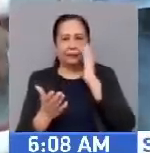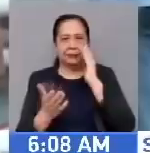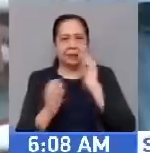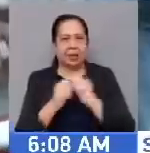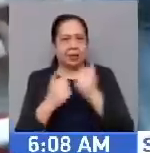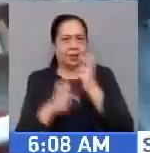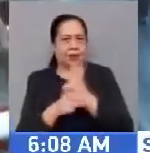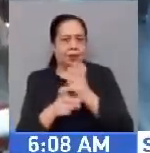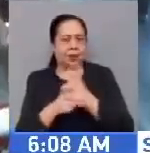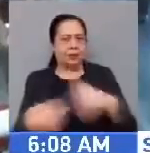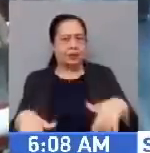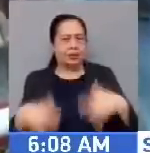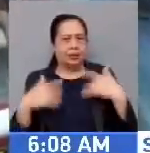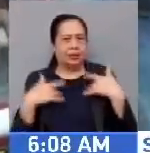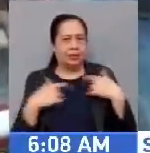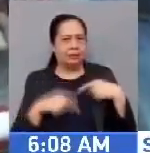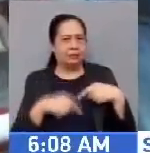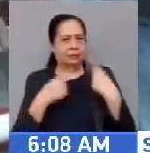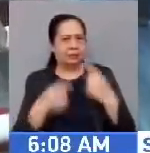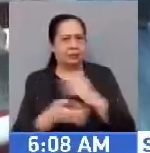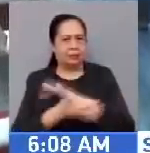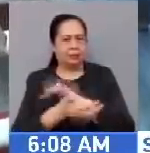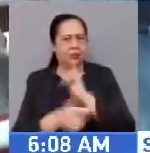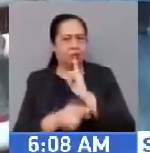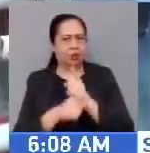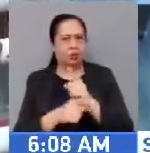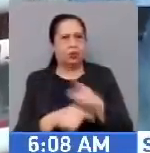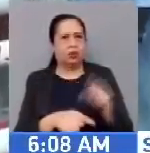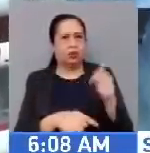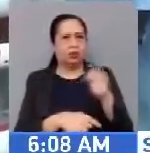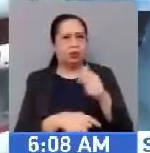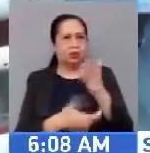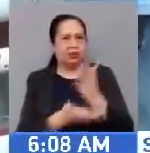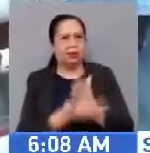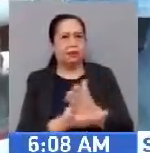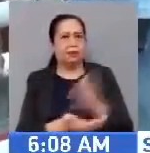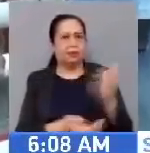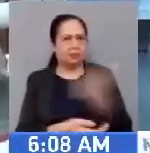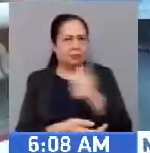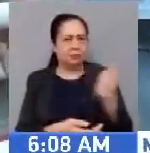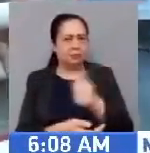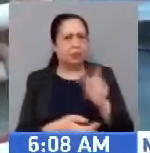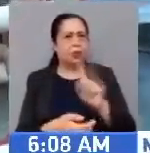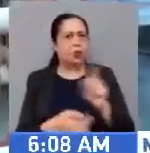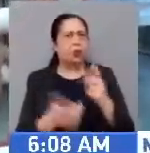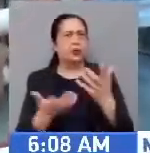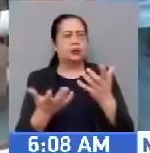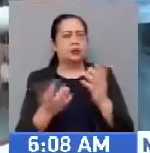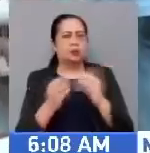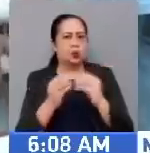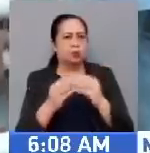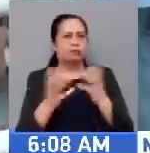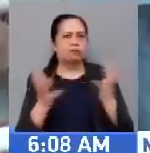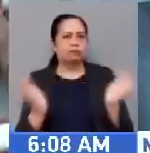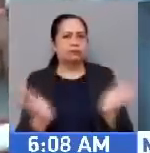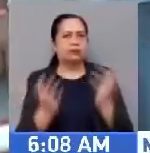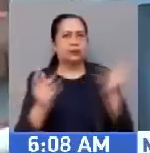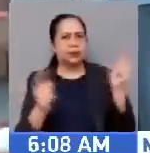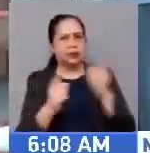ninyo, no? Magmula nung pandemic, talagang hindi na kayo namamasada. Pero ano po yung nagtulak palalo sa inyo para talagang hanggang ngayon, kahit